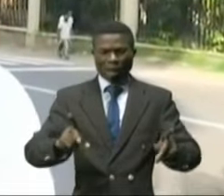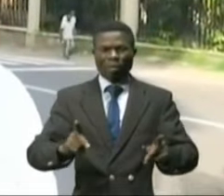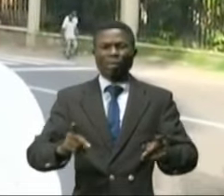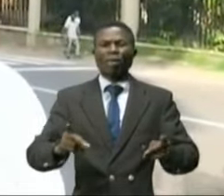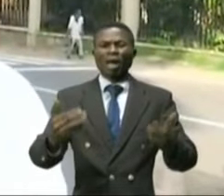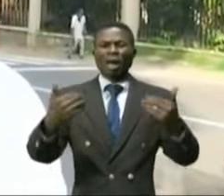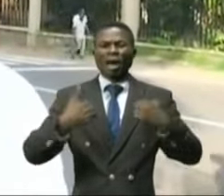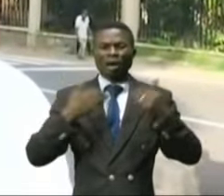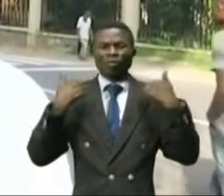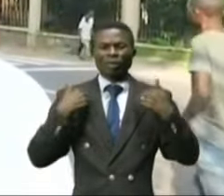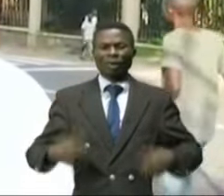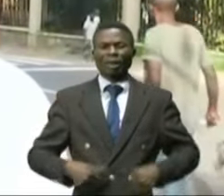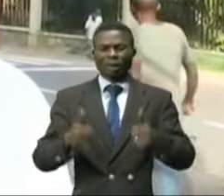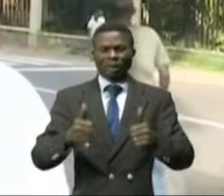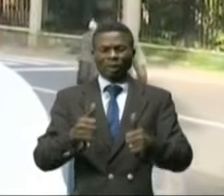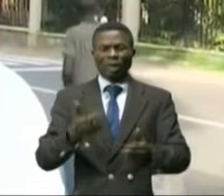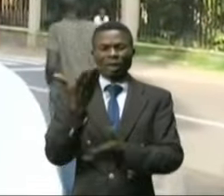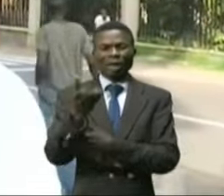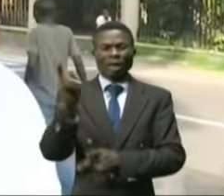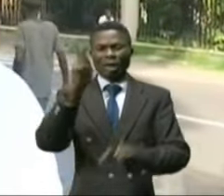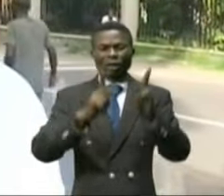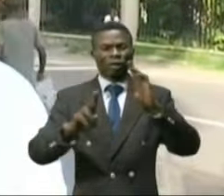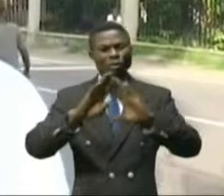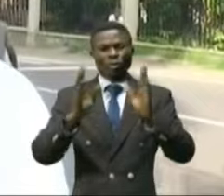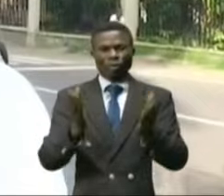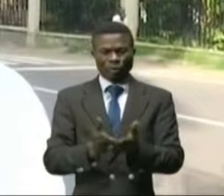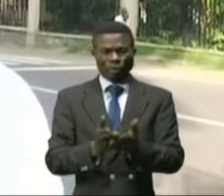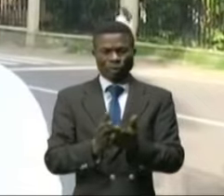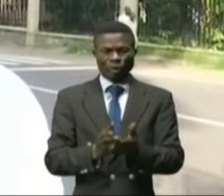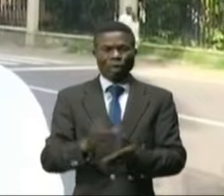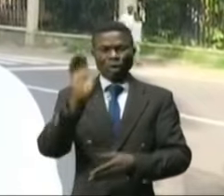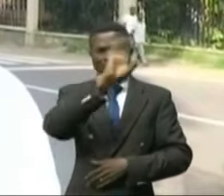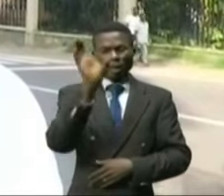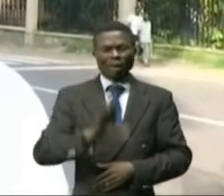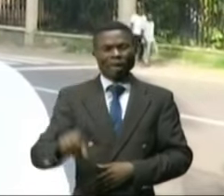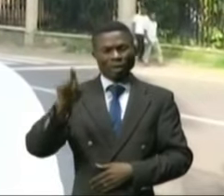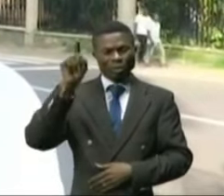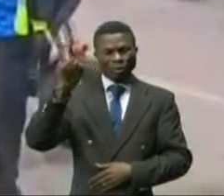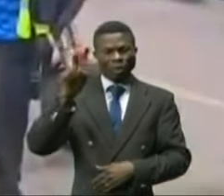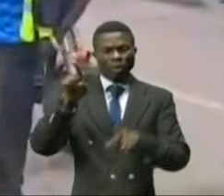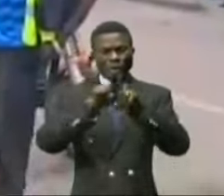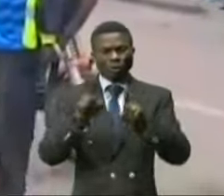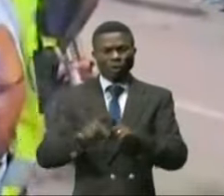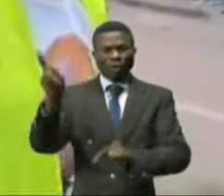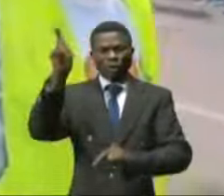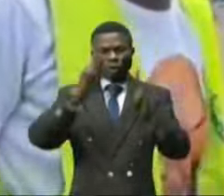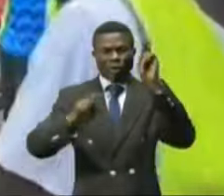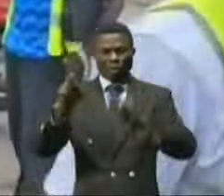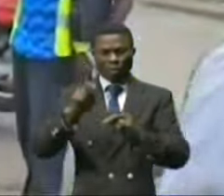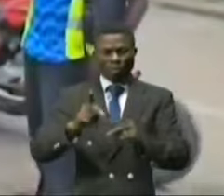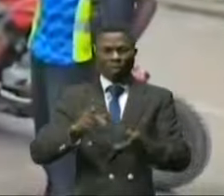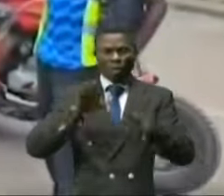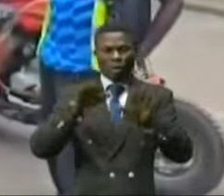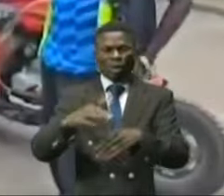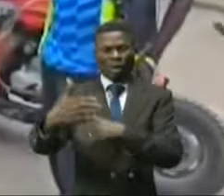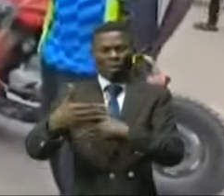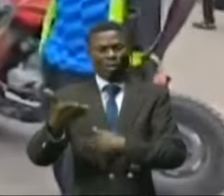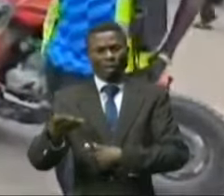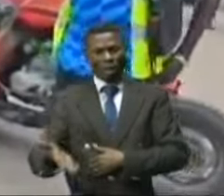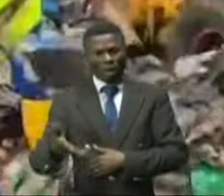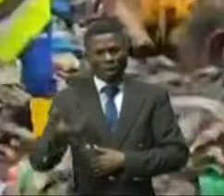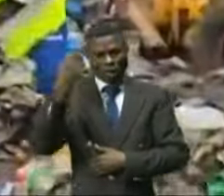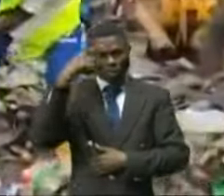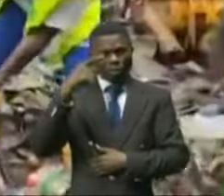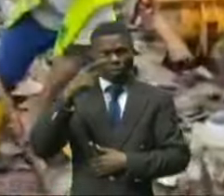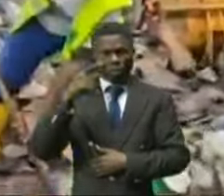santé. Nous invitons tous nos compatriotes de la municipalité de Ngalema, mais aussi la population riveraine,